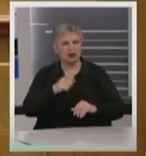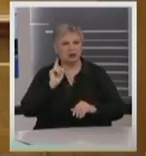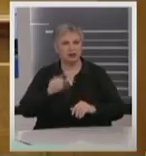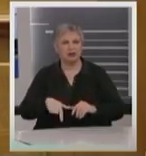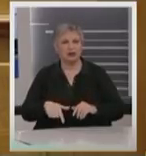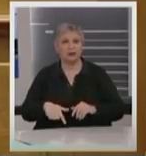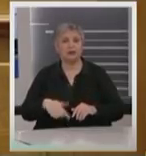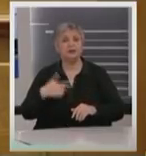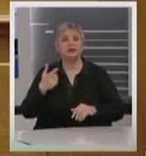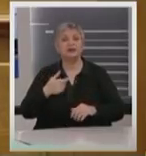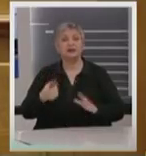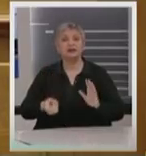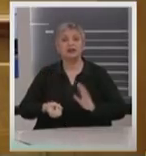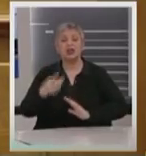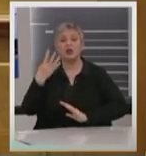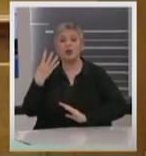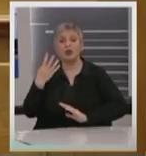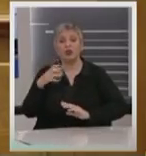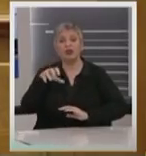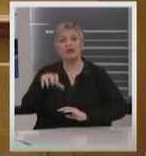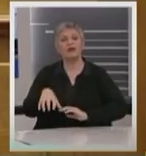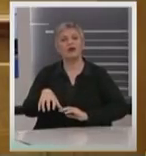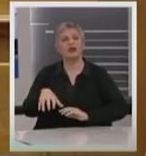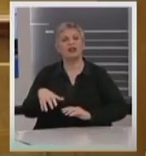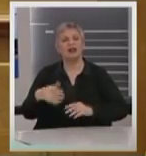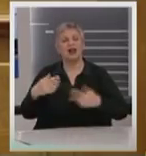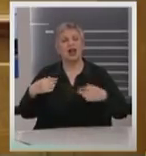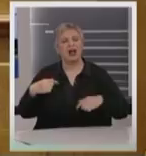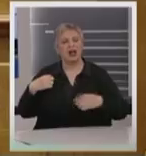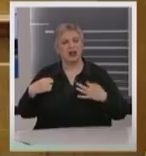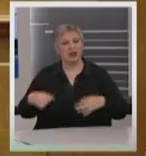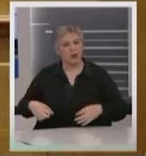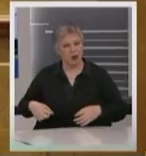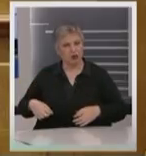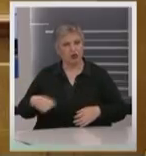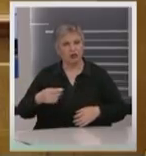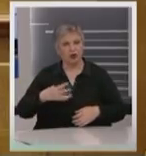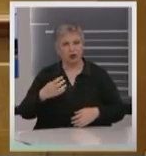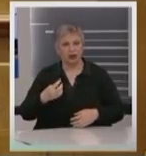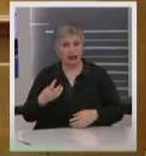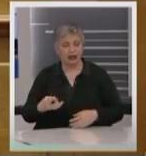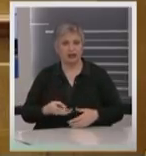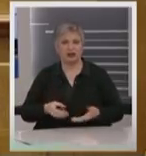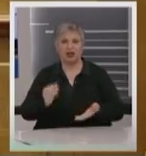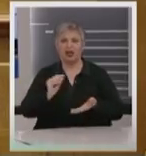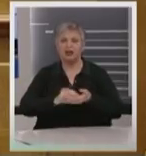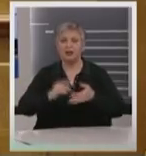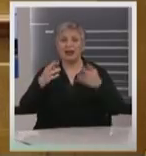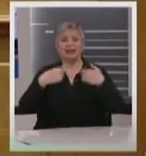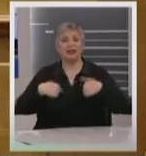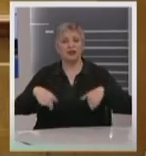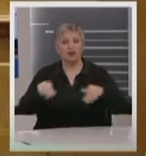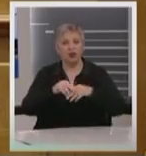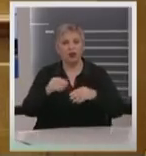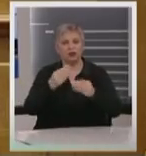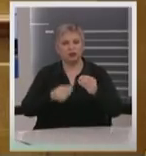48 καινούριους κρατικούς φορείς με πάνω από 100 αμφιβόμενες θέσεις διοικητικών συμβουλίων. Και